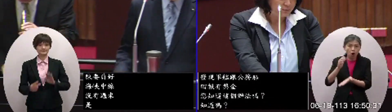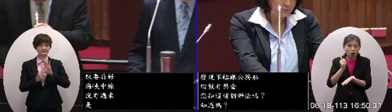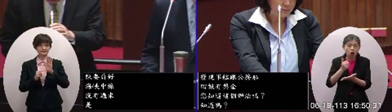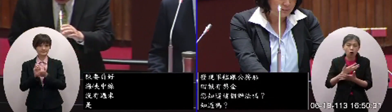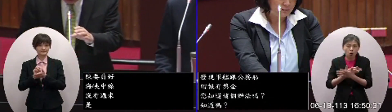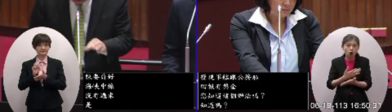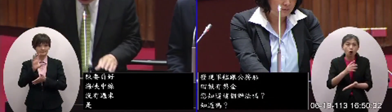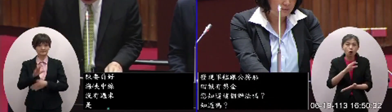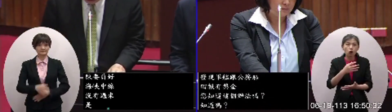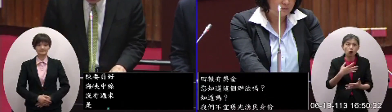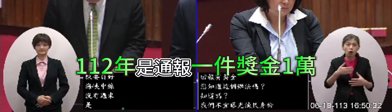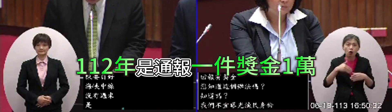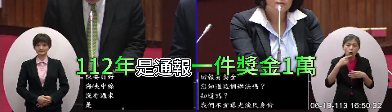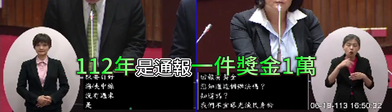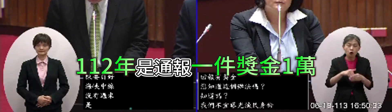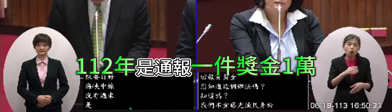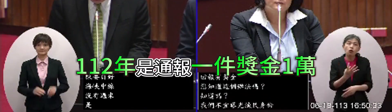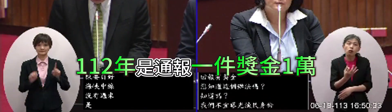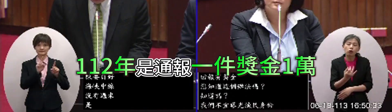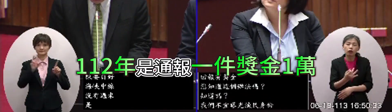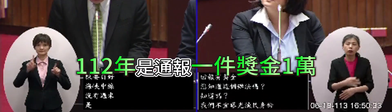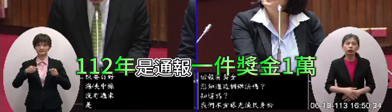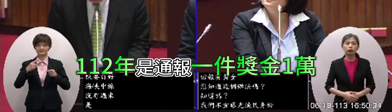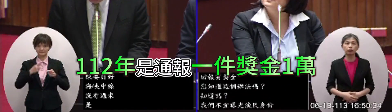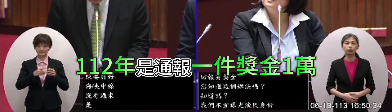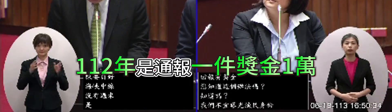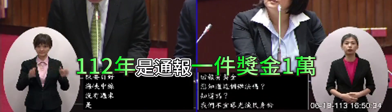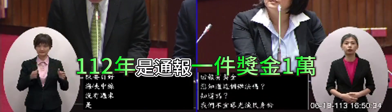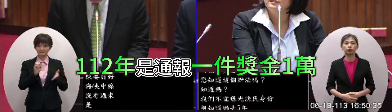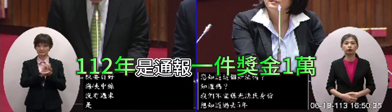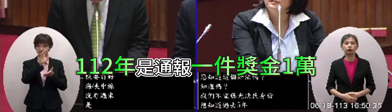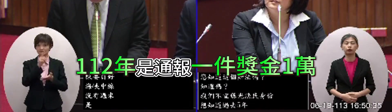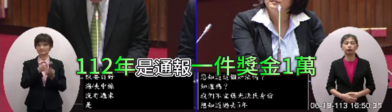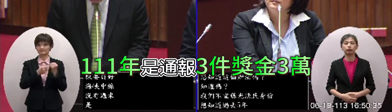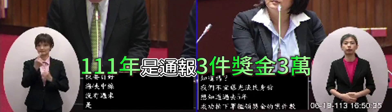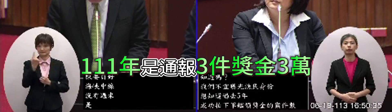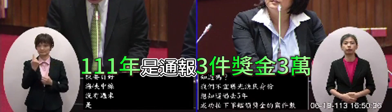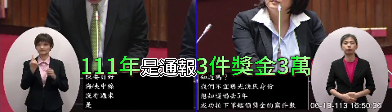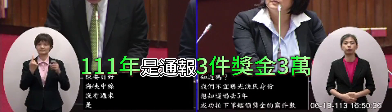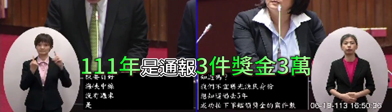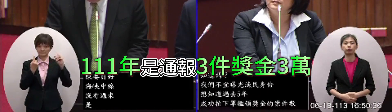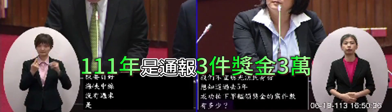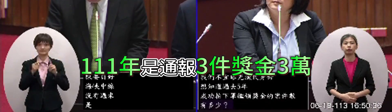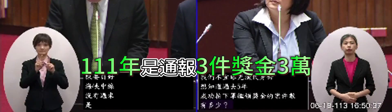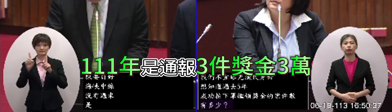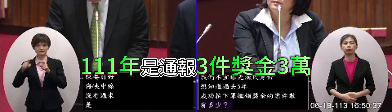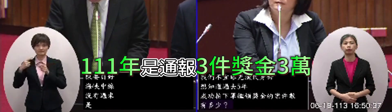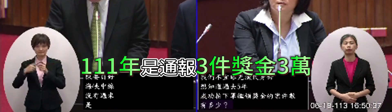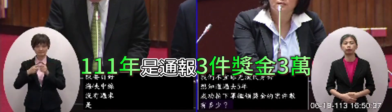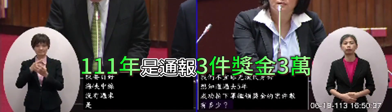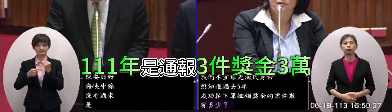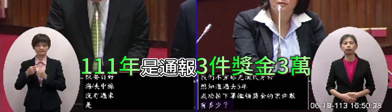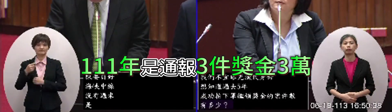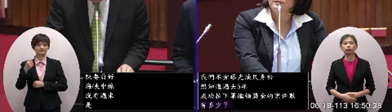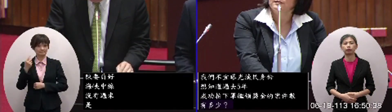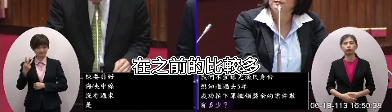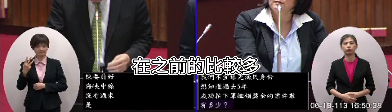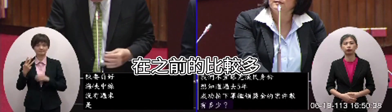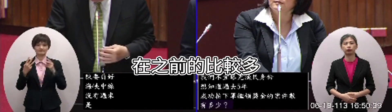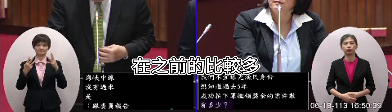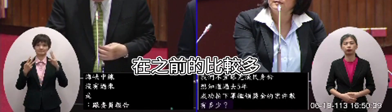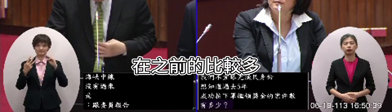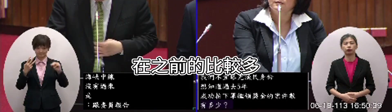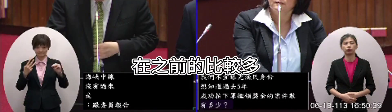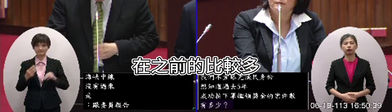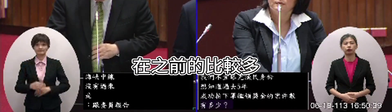告，我们大概112年是通报一件奖金10000，111年是通报三件奖金30000。在